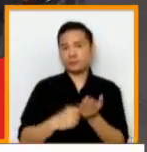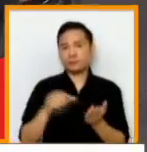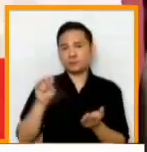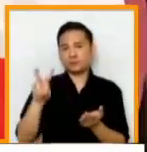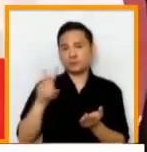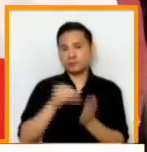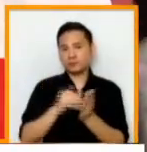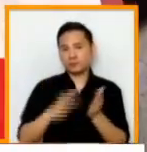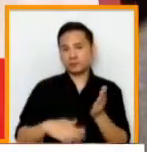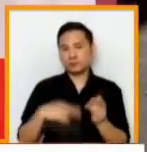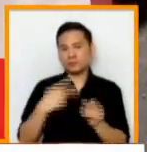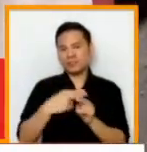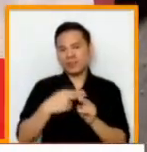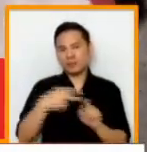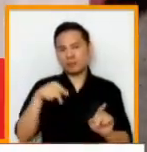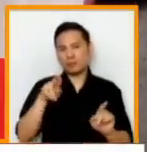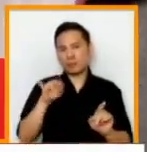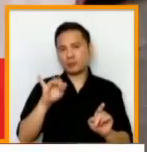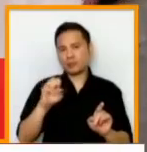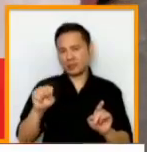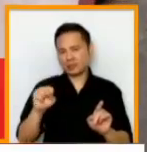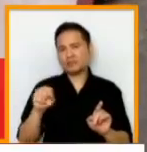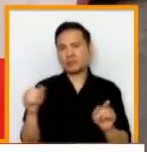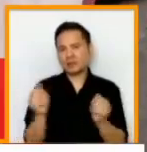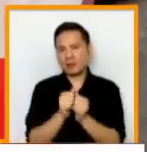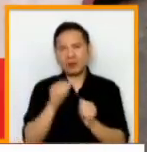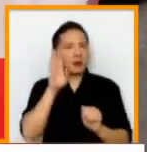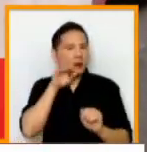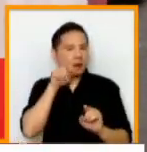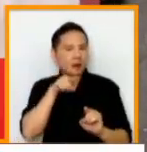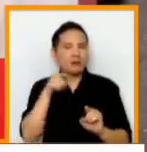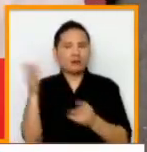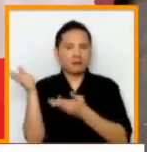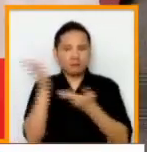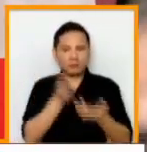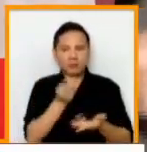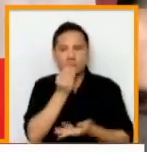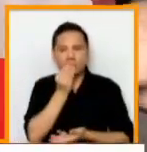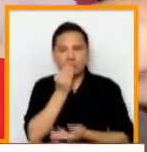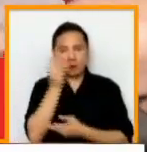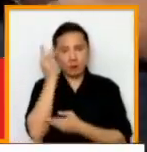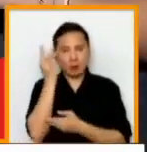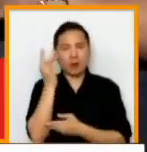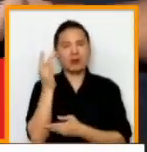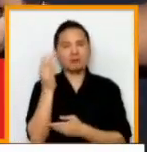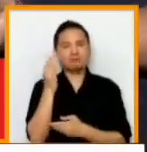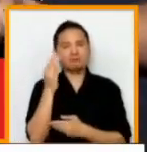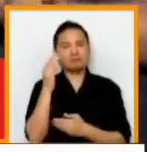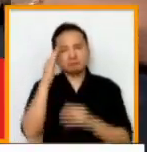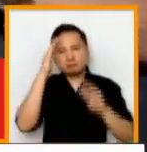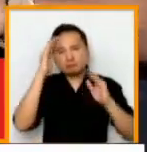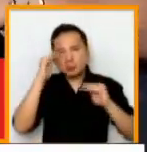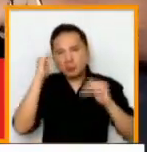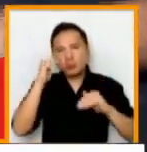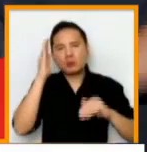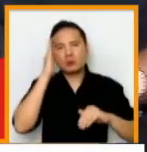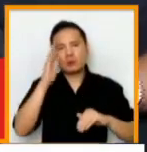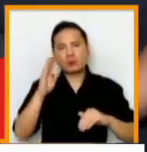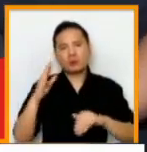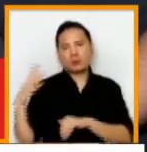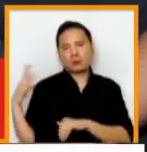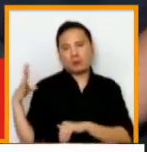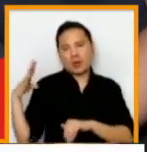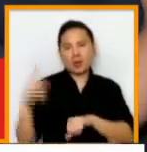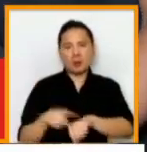kapatid. Nagbaon na sila ng mga pagkain dahil inasahan na raw nila ang ilang oras na hintayan. Busy daw siya sa online class kaya ngayon